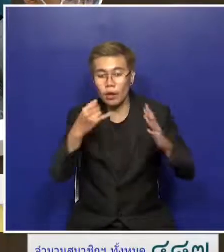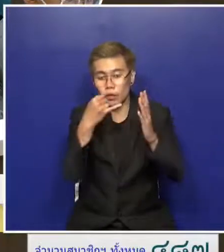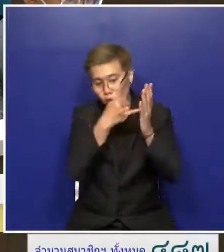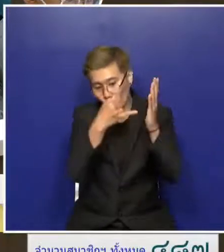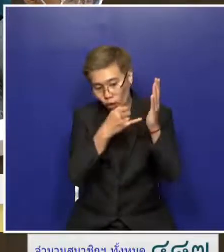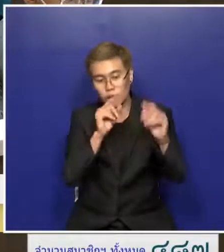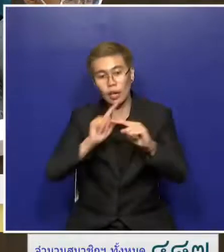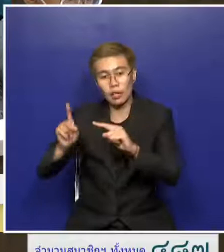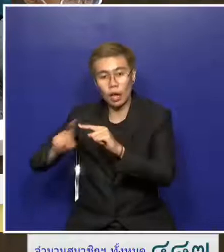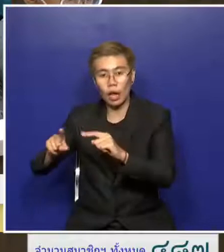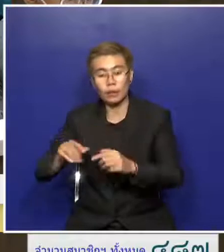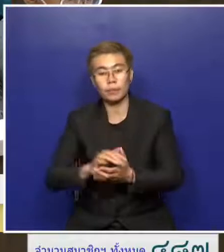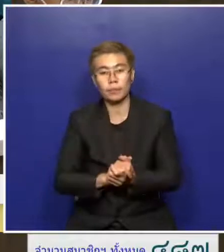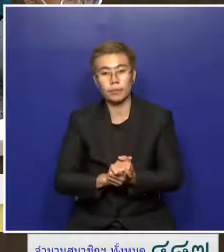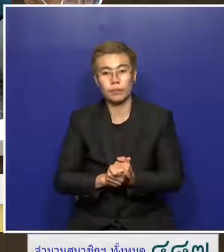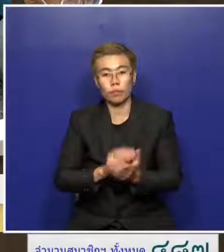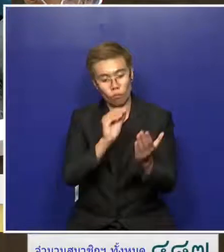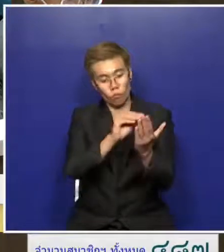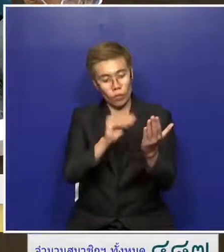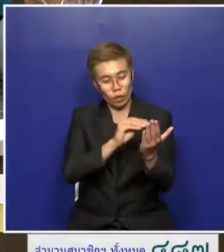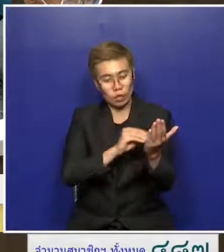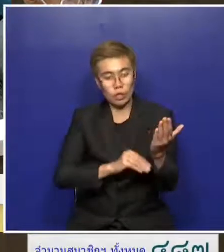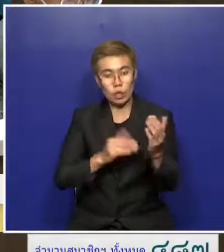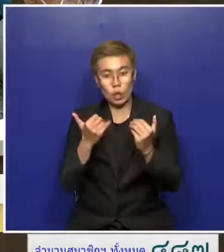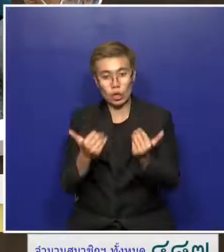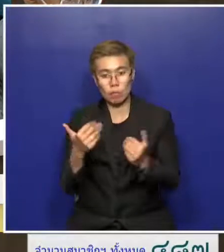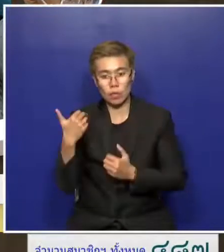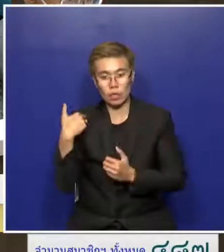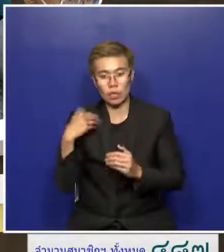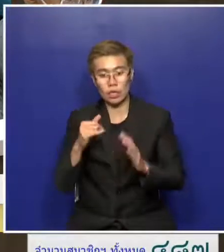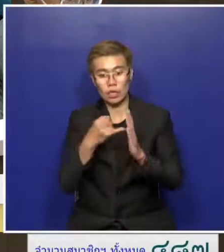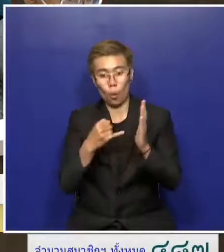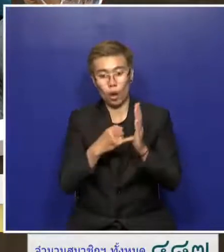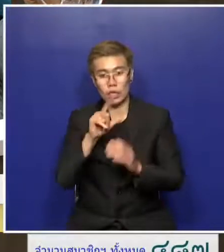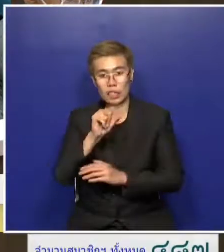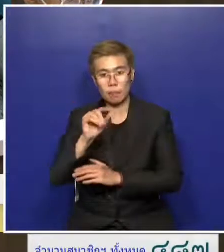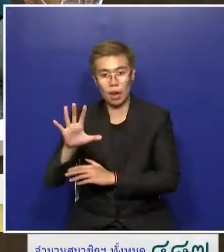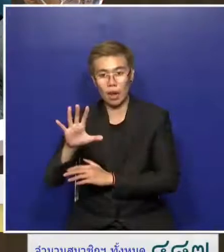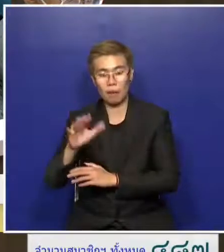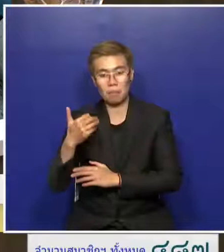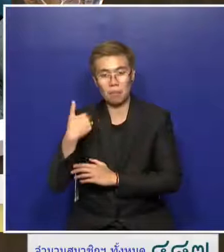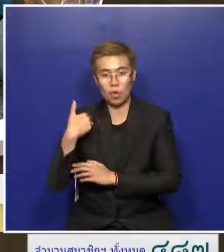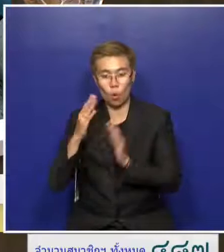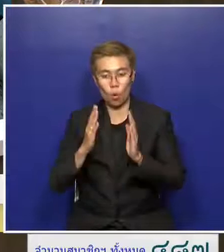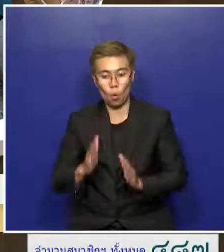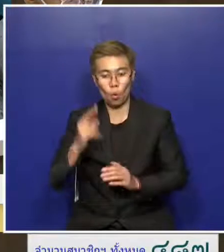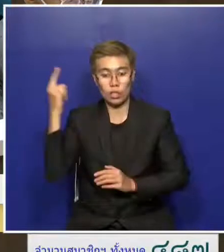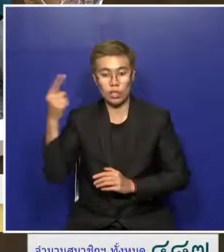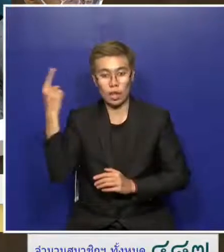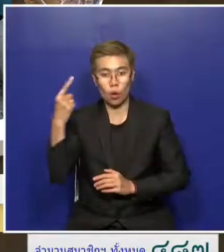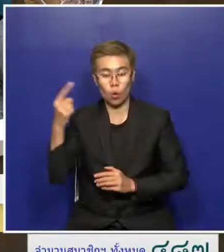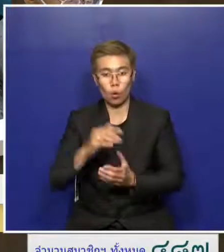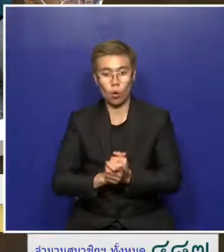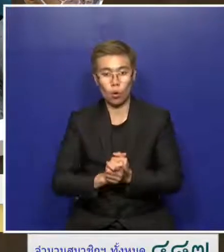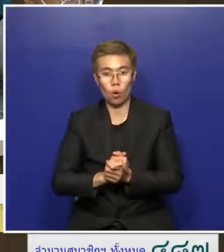ตัประเทศซึขณะนี้ก็ประมาณ 25 จัหวัดแล้วก็มีนกท่องเที่ยวหรือผู้